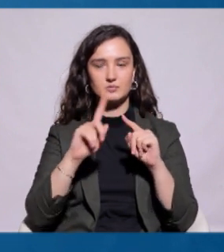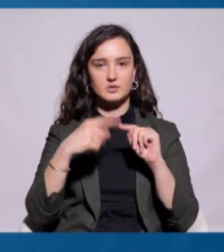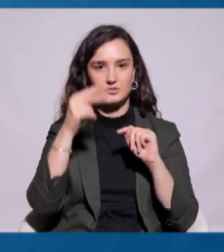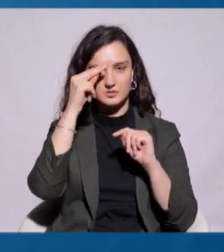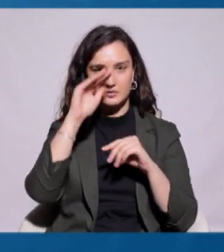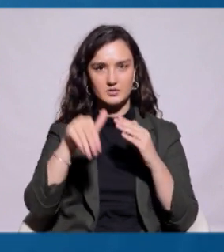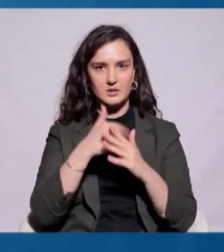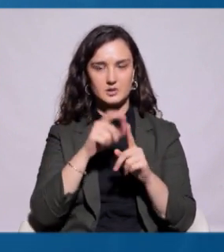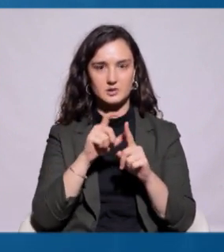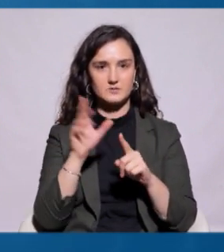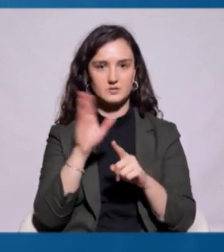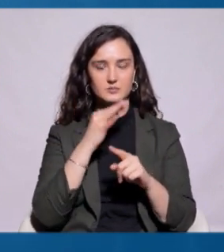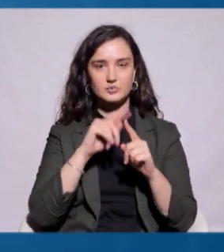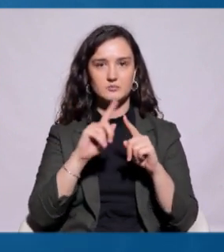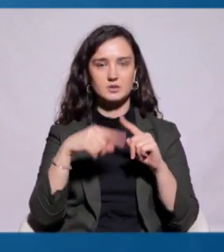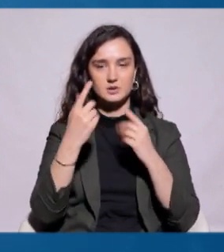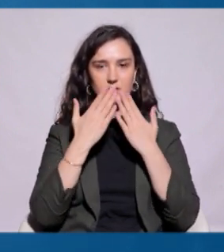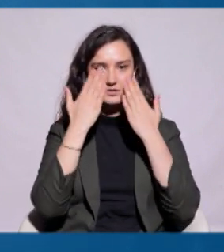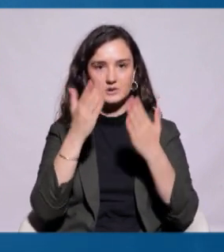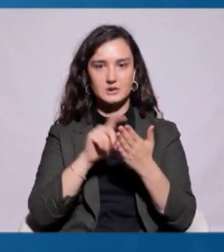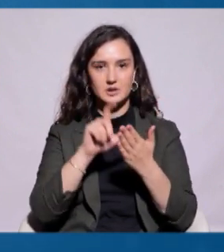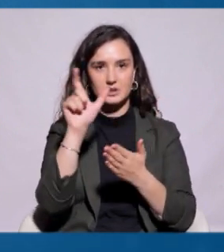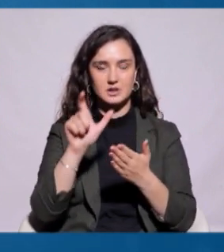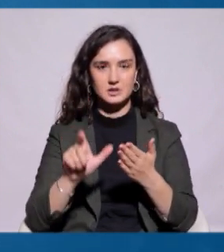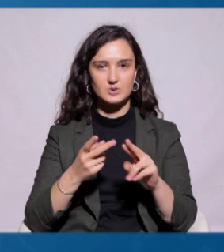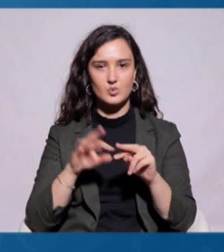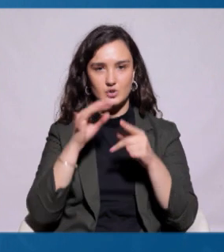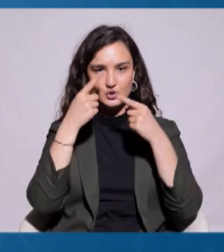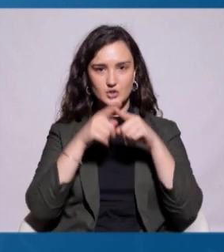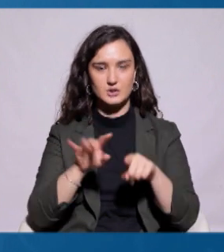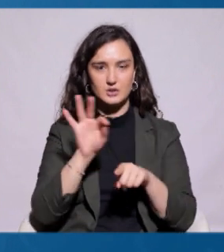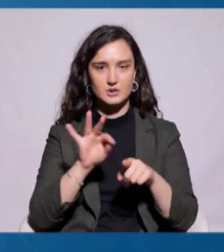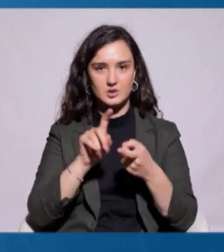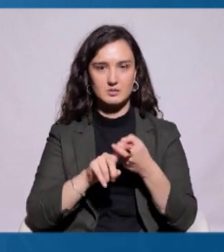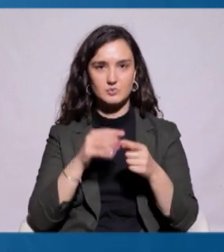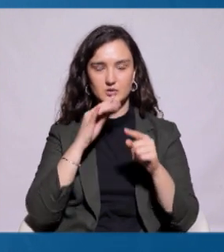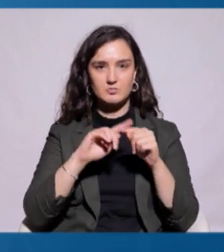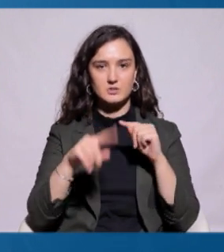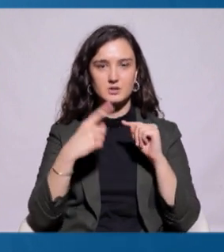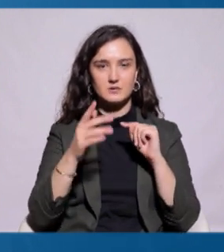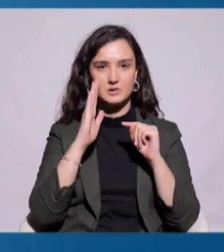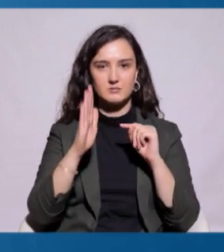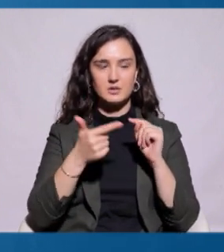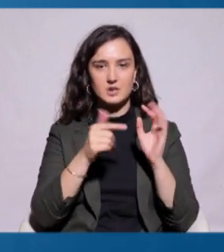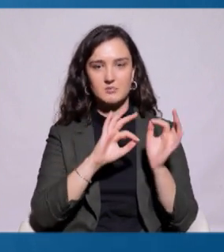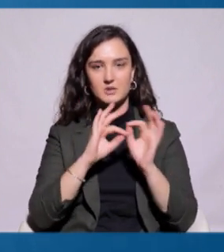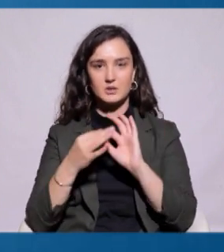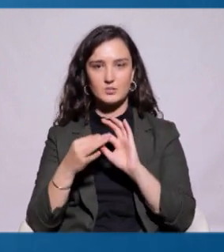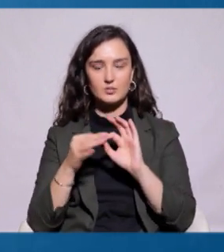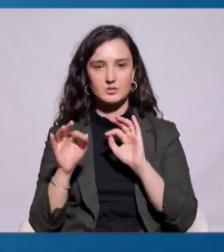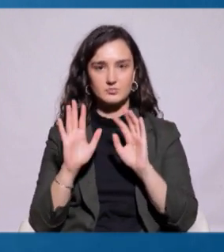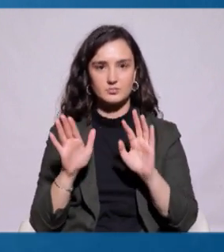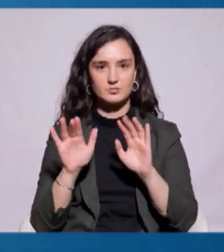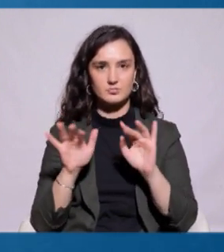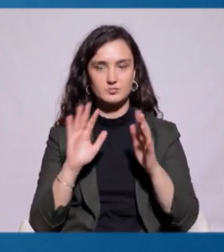შევისწავლით ახალ სიტყვებს, შემდეგ კი წავიკითხავთ ტექსტს ინჟინერიის შესახებ. ამის შემდეგ გვექნება გრამატიკული სავარჯიშოები,